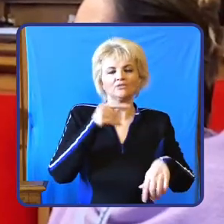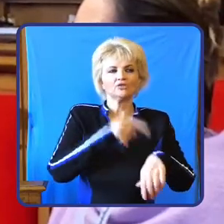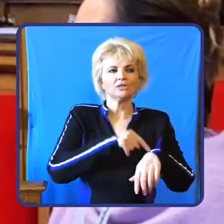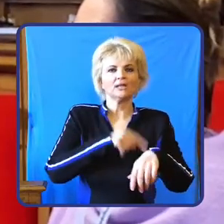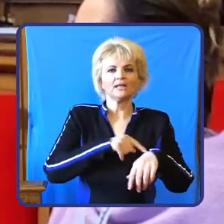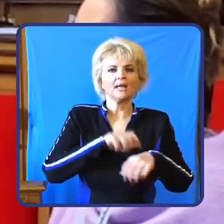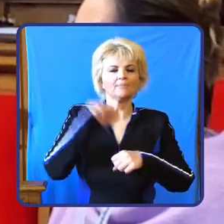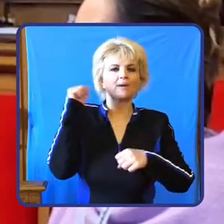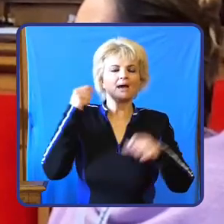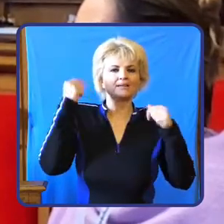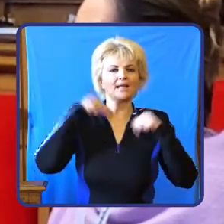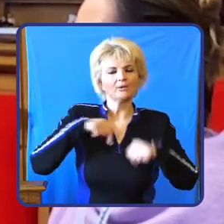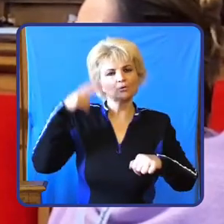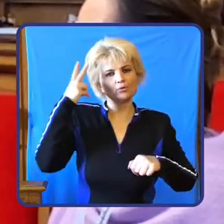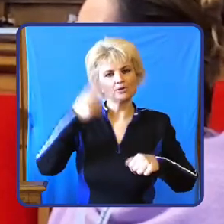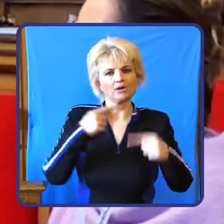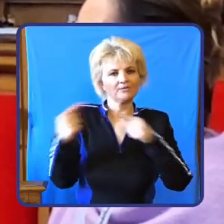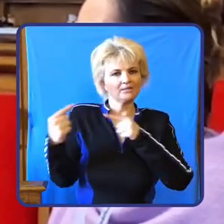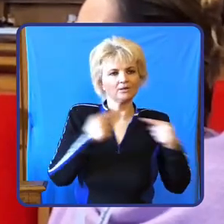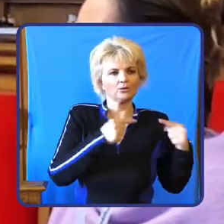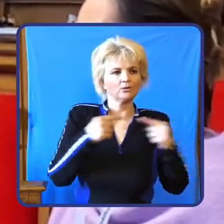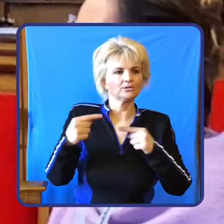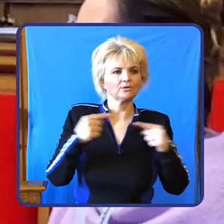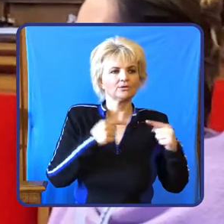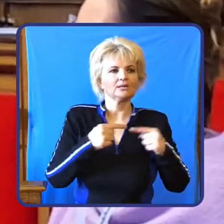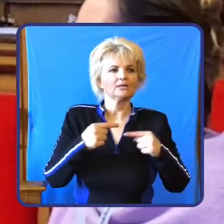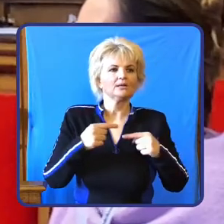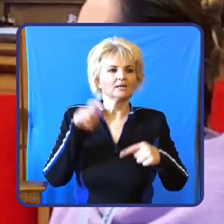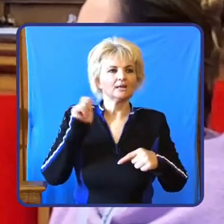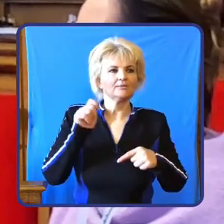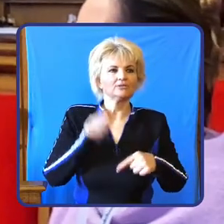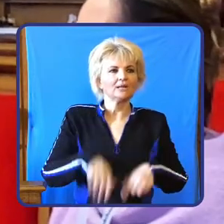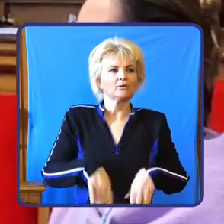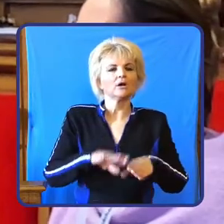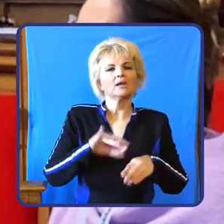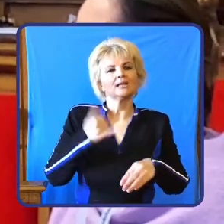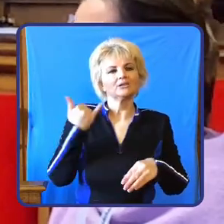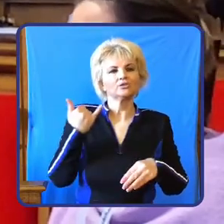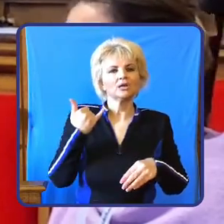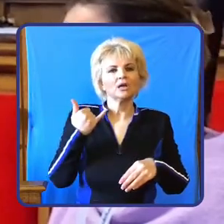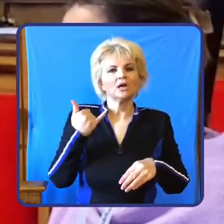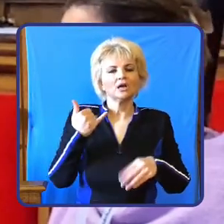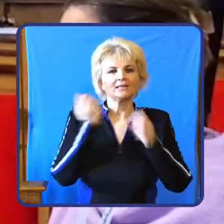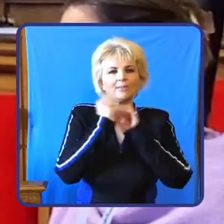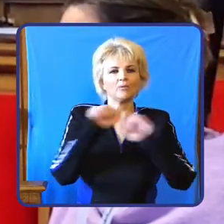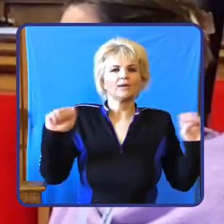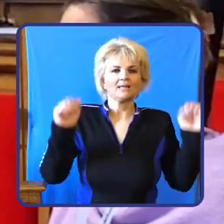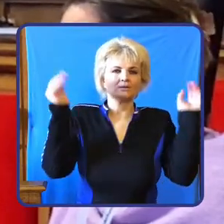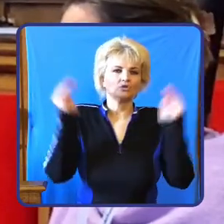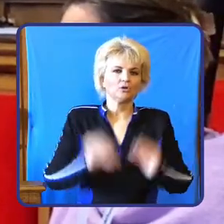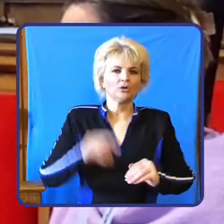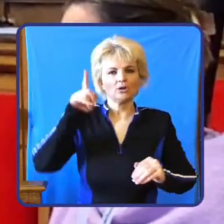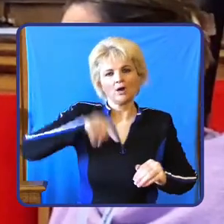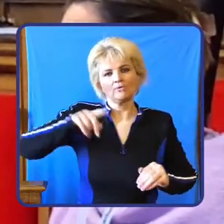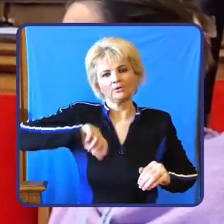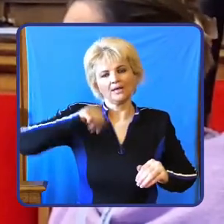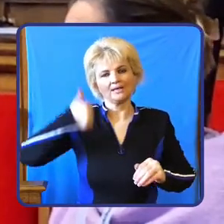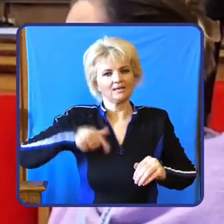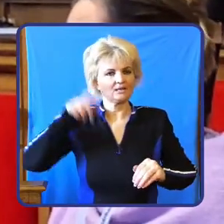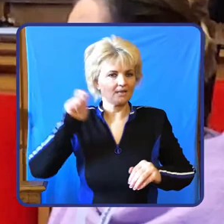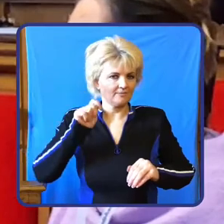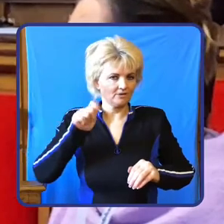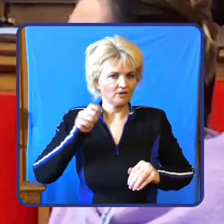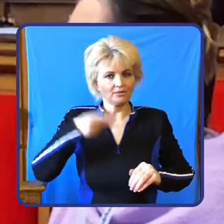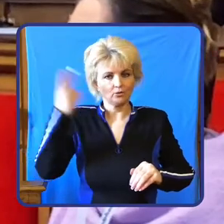vitatkozzon a képviselőkkel, és ez miatt tovább csorbítja a hódmezővásárhelyi demokráciát. Azt hiszem, hogy havonta egyszer a képviselőknek az